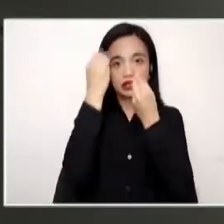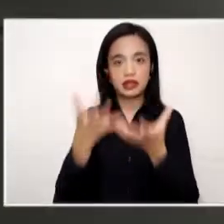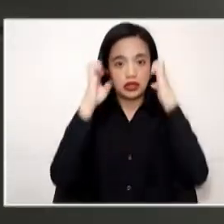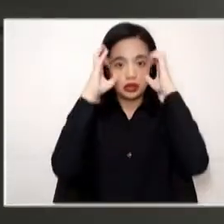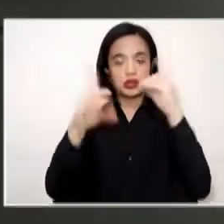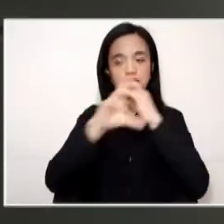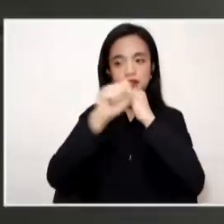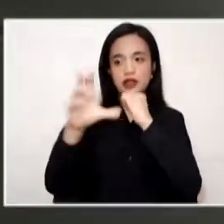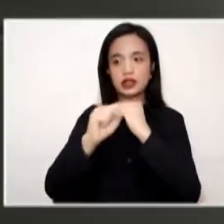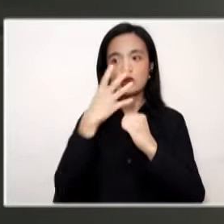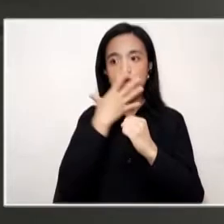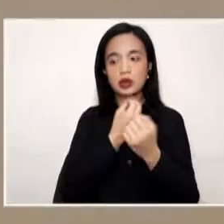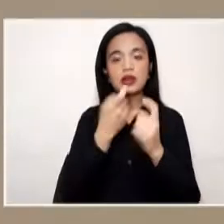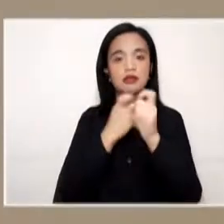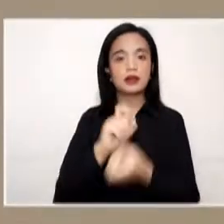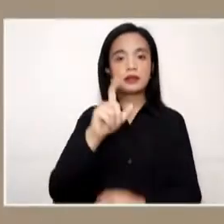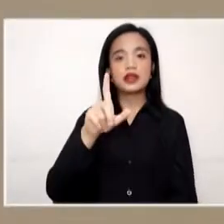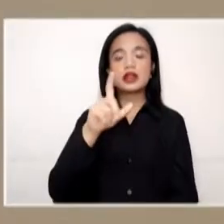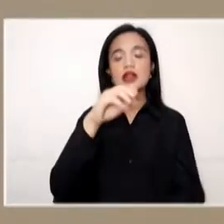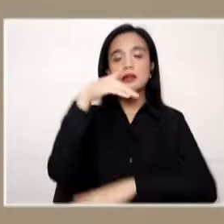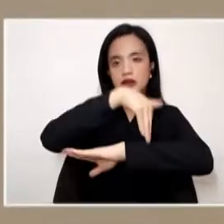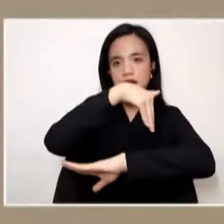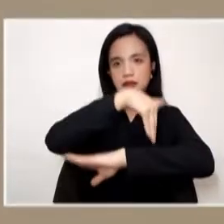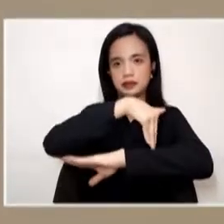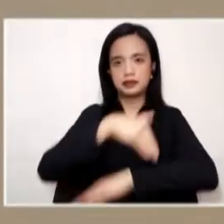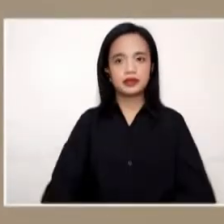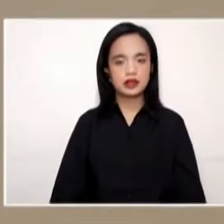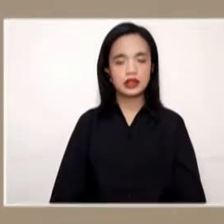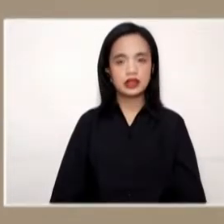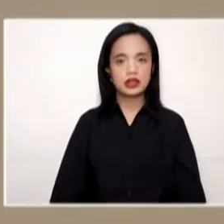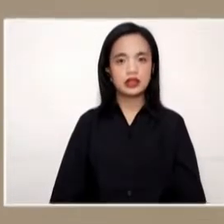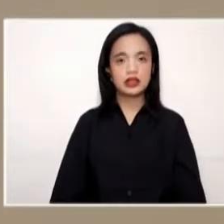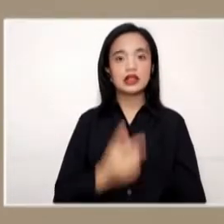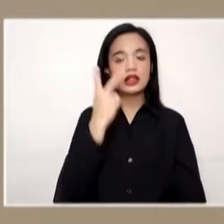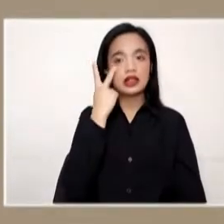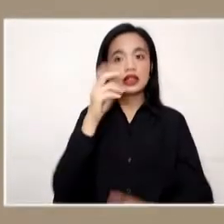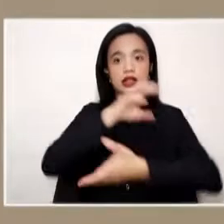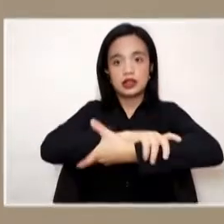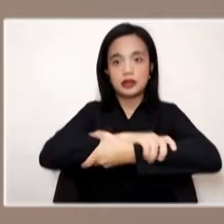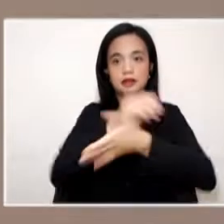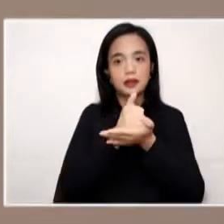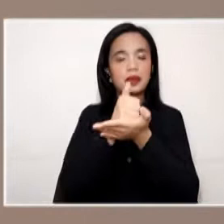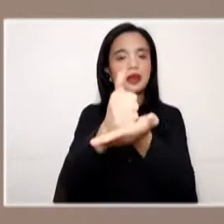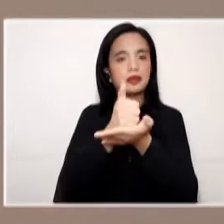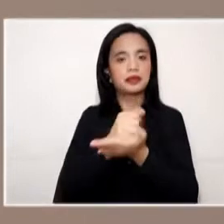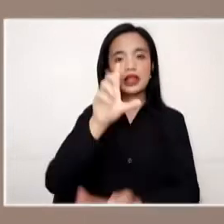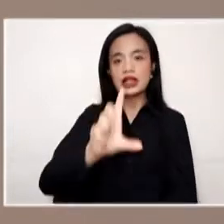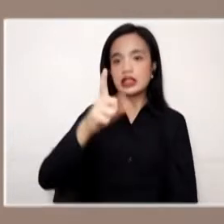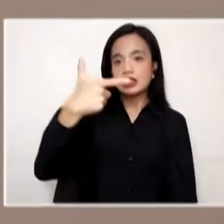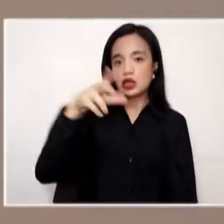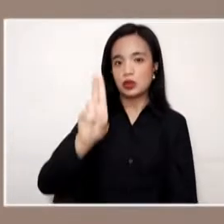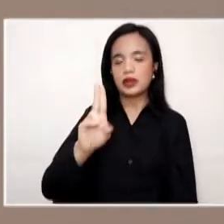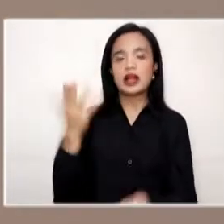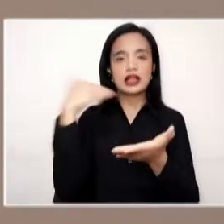iti Tadian Mountain Province. Iti panakibinadang ti sangguniang kabataan ken Tadian LGU na ipatongpal ti IEC